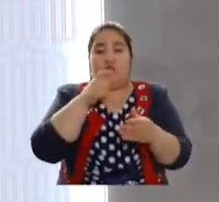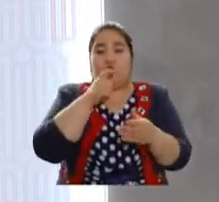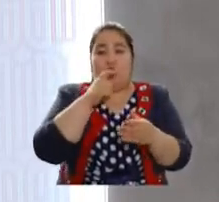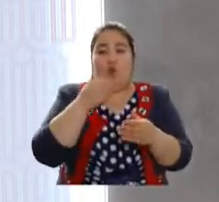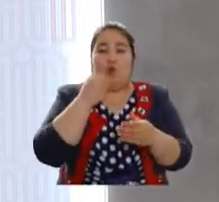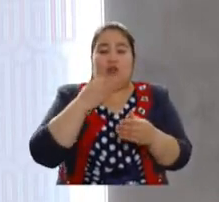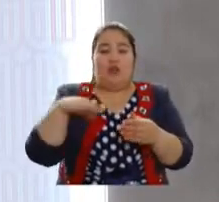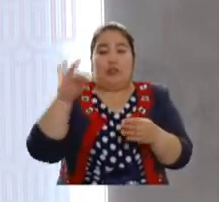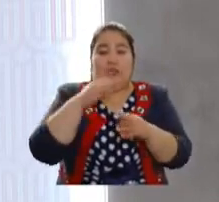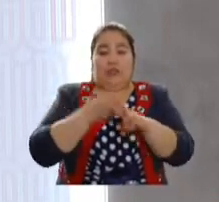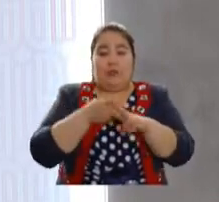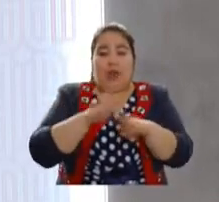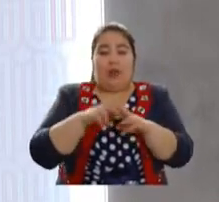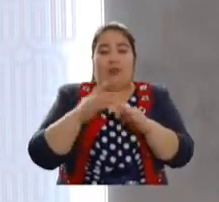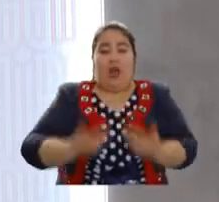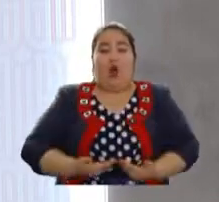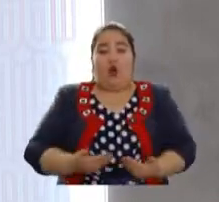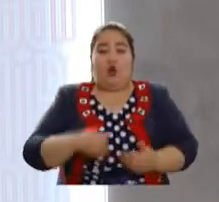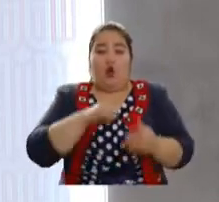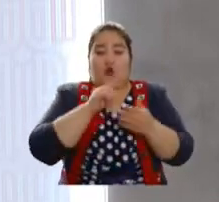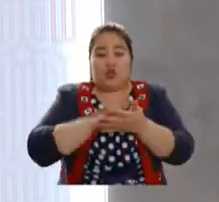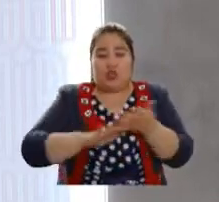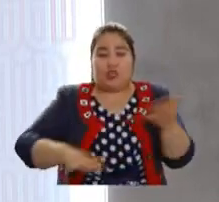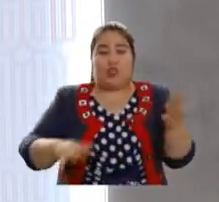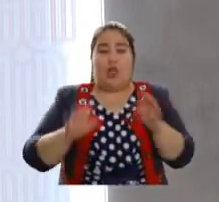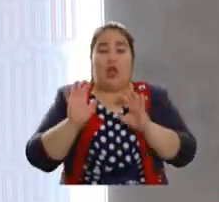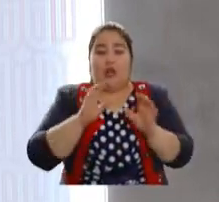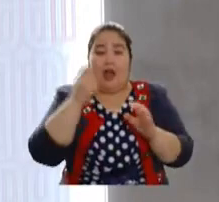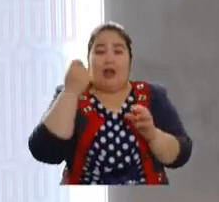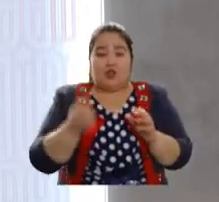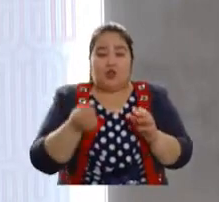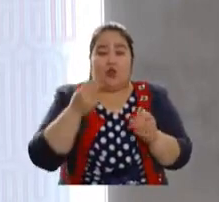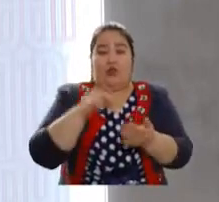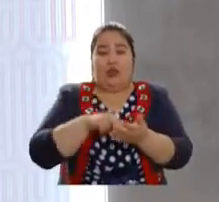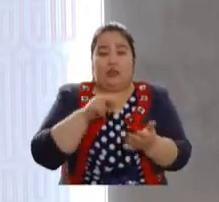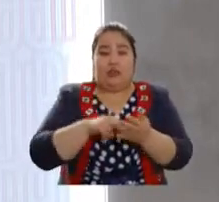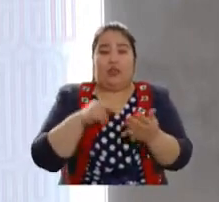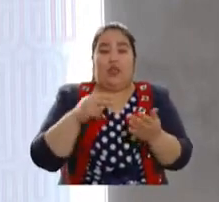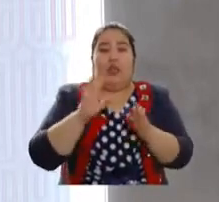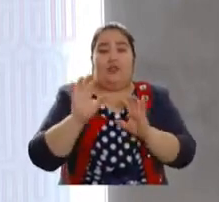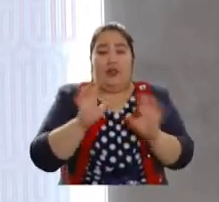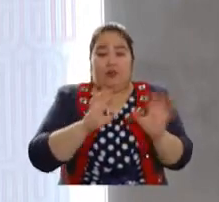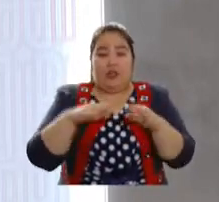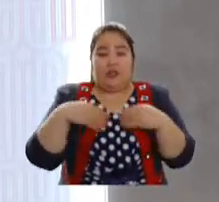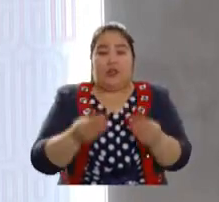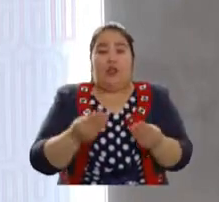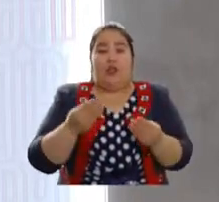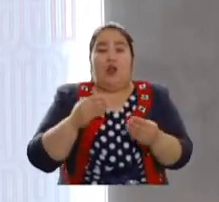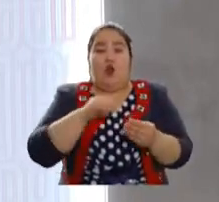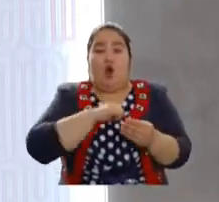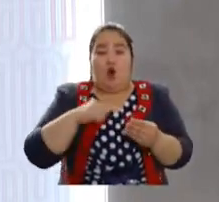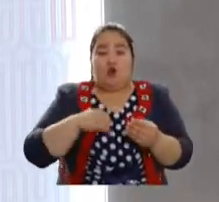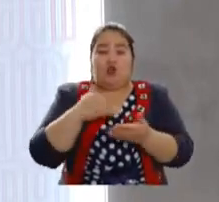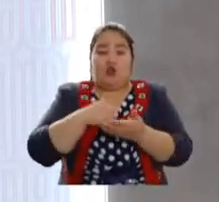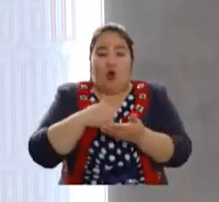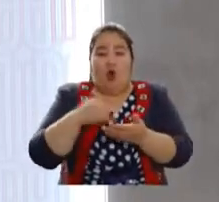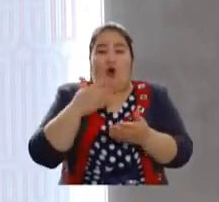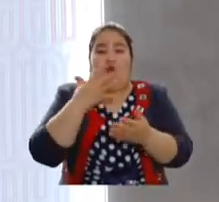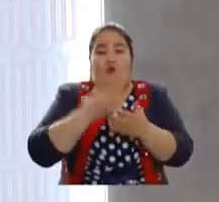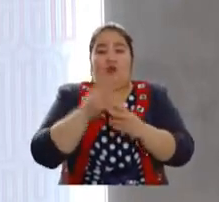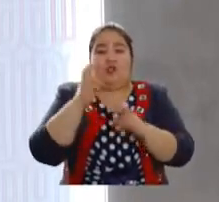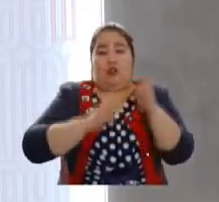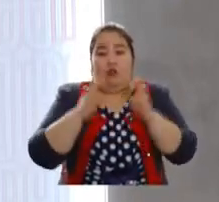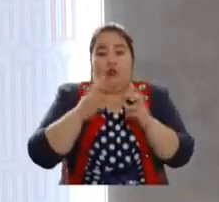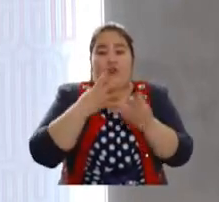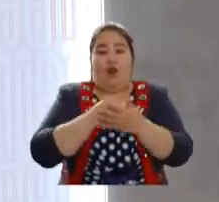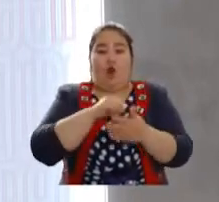bilan aholini uzluksiz ravishda arzon narxlarda ta'minlashi, o'z yog' moy sanoat uyushmasi,